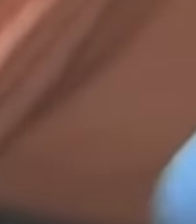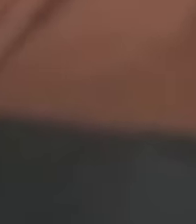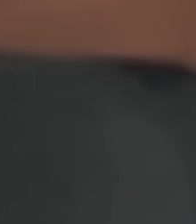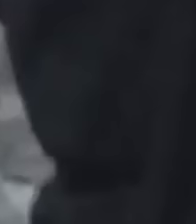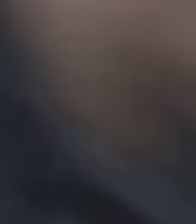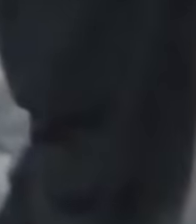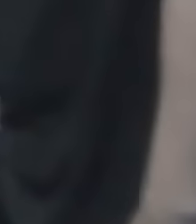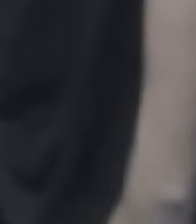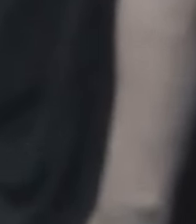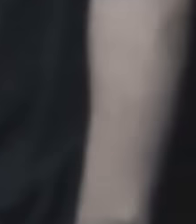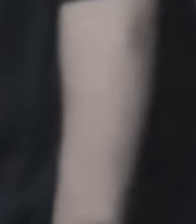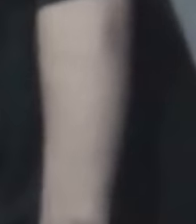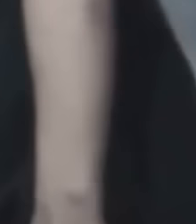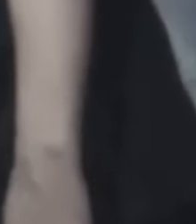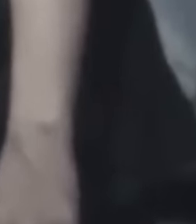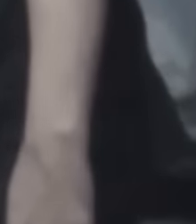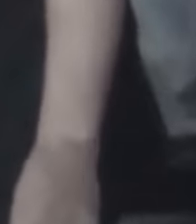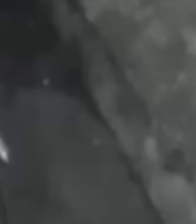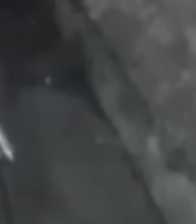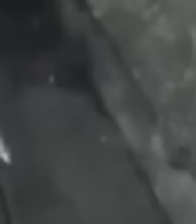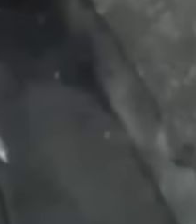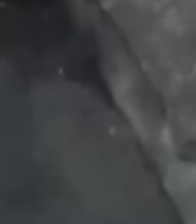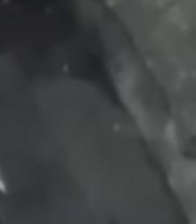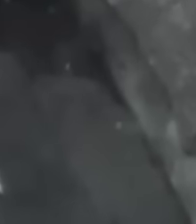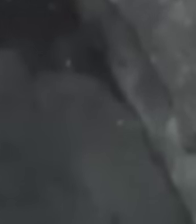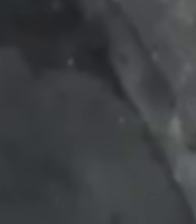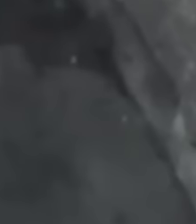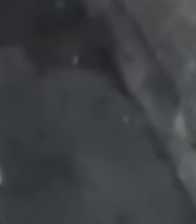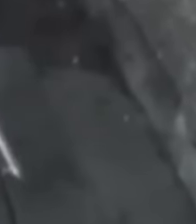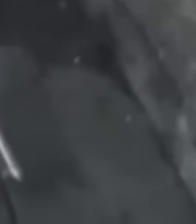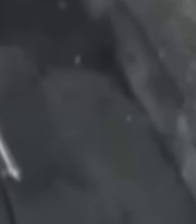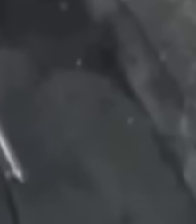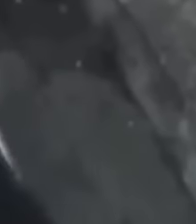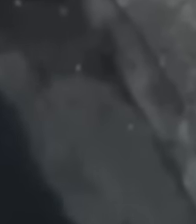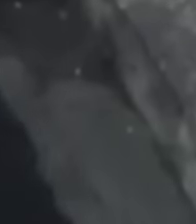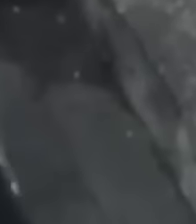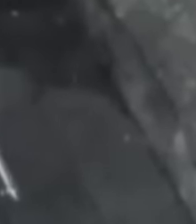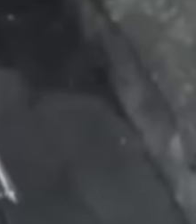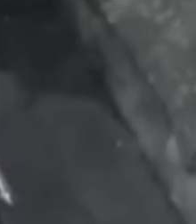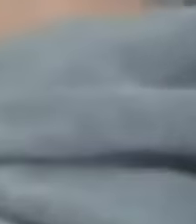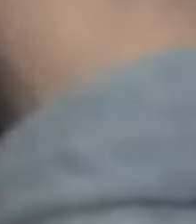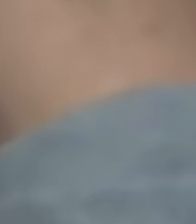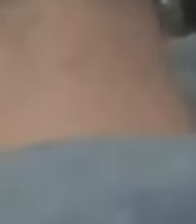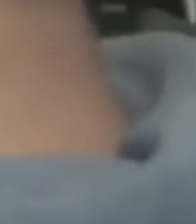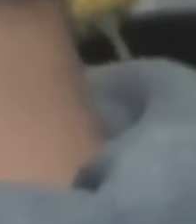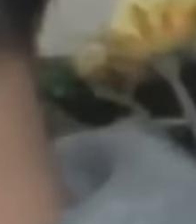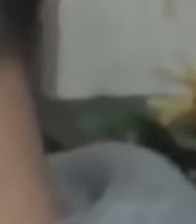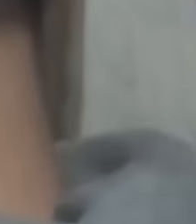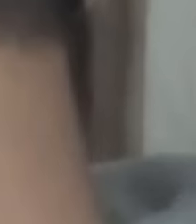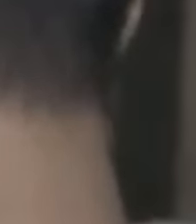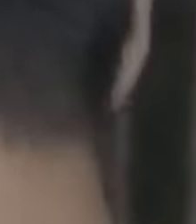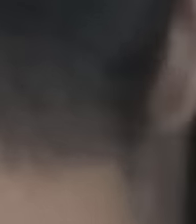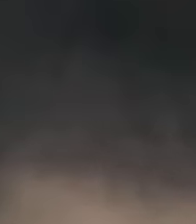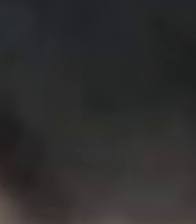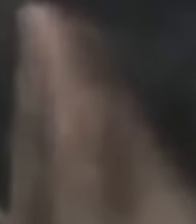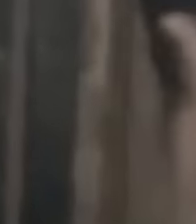korban telah tewas beberapa hari sebelumnya. Korban ditemukan oleh sesama penghuni kos yang curiga karena mencium bau tidak sedap dari